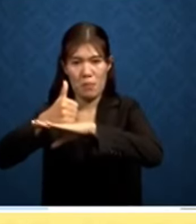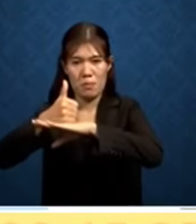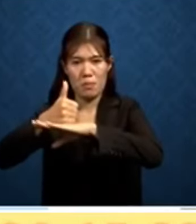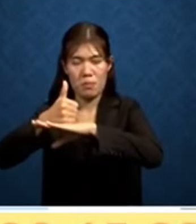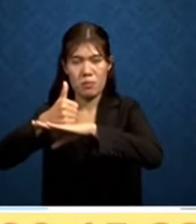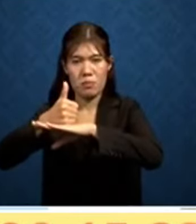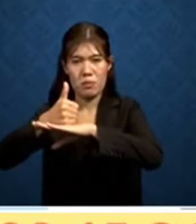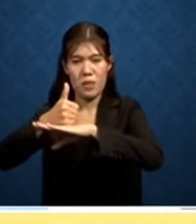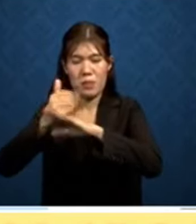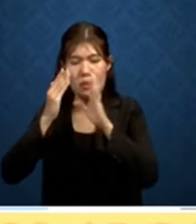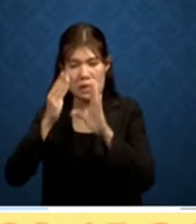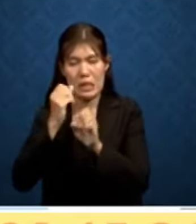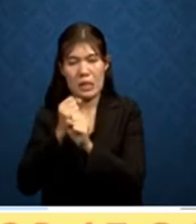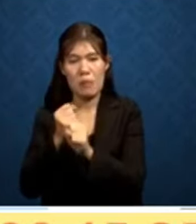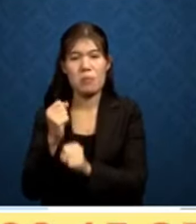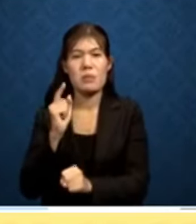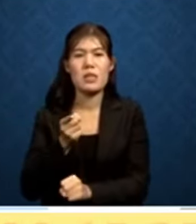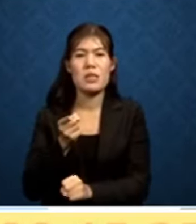อยากจะฝากไ้ ขอบุTh S-